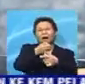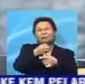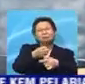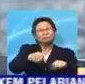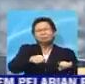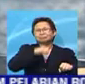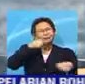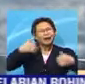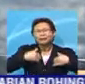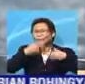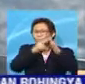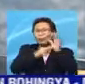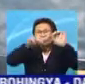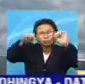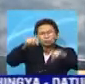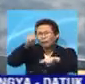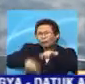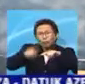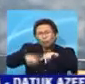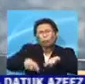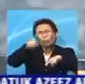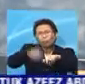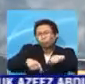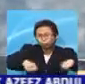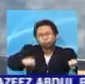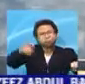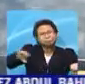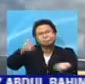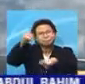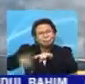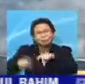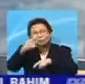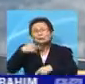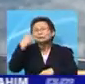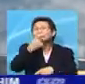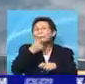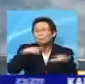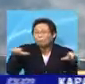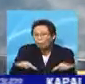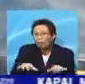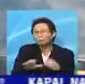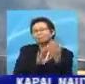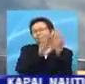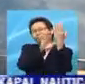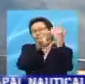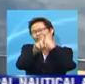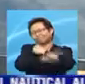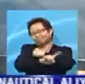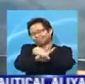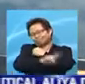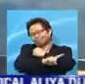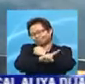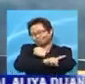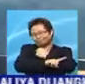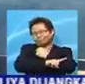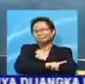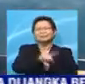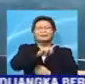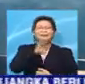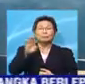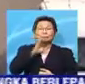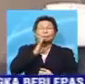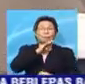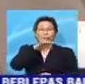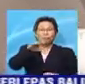di negara ini. Justru jika perkhidmatan itu dijalankan, mereka yang terlibat berdepan tindakan undang-undang. Menurut